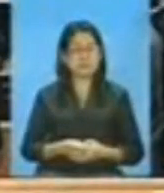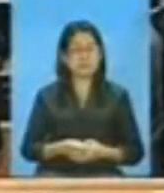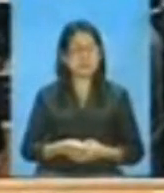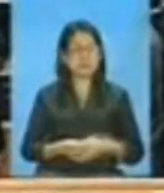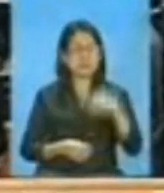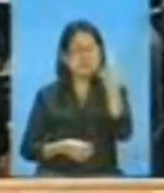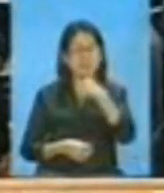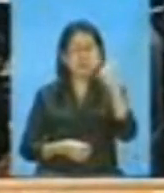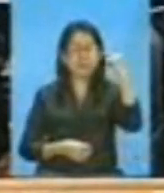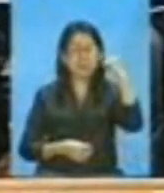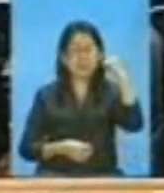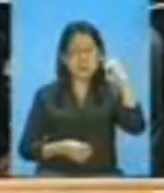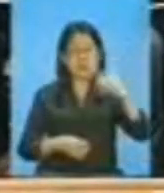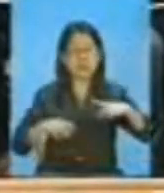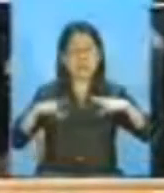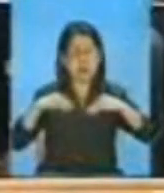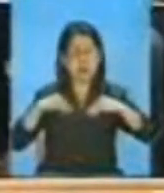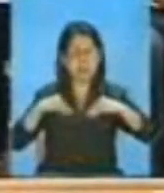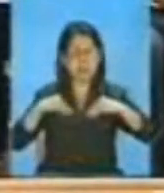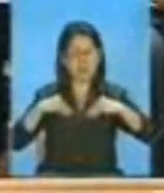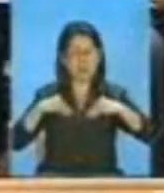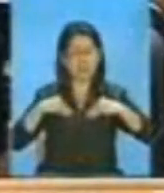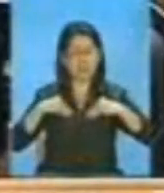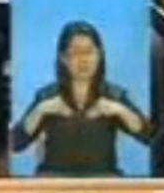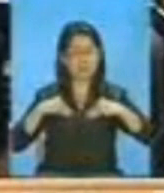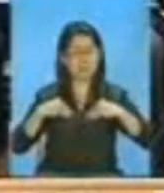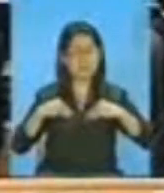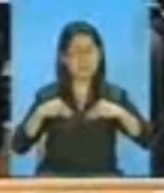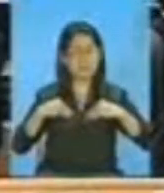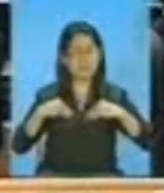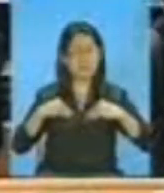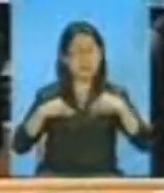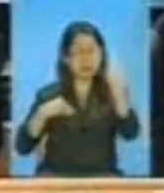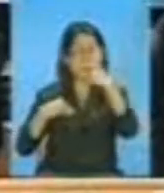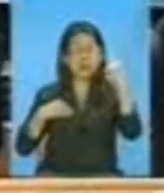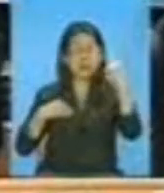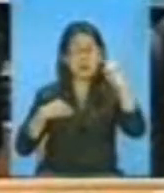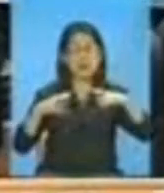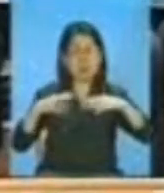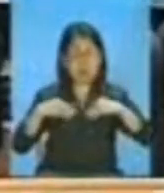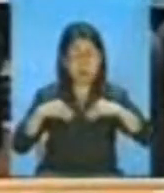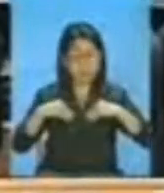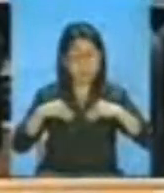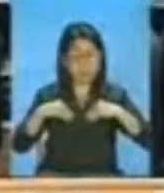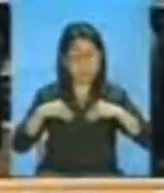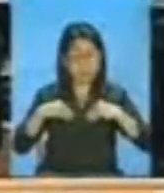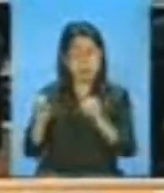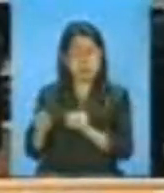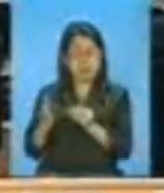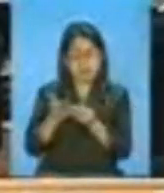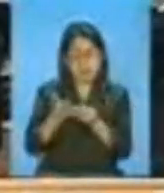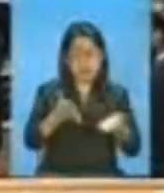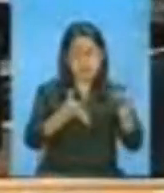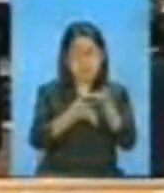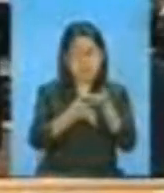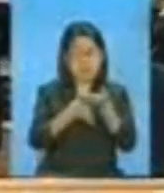ท่านใดเห็นด้วยกับการที่จะท่านใดเห็นด้วยกับการให้เลื่อนมติ